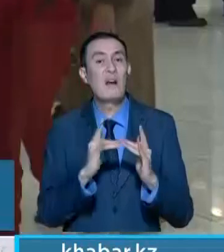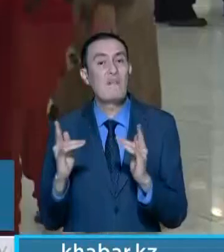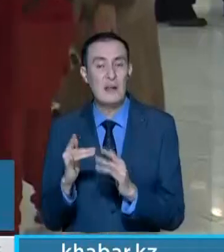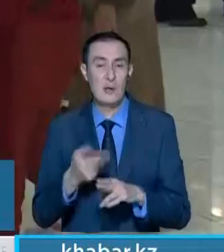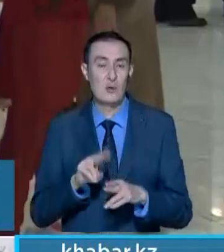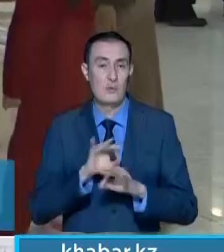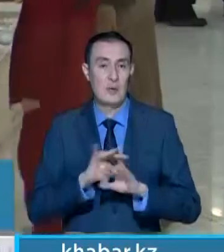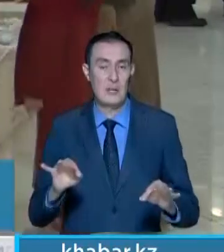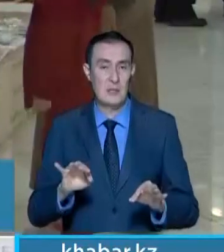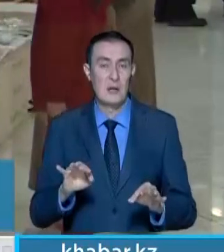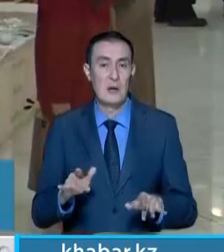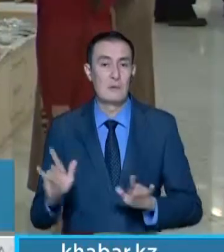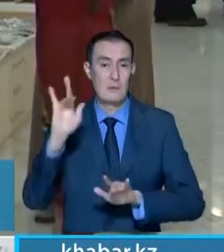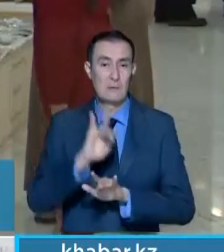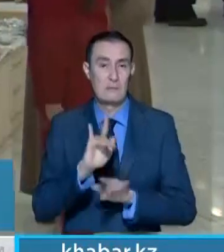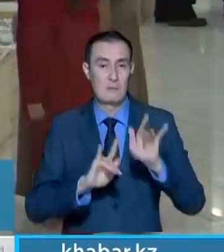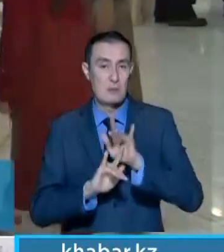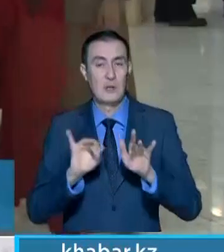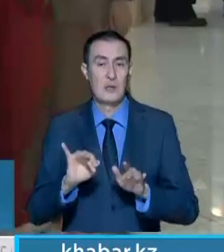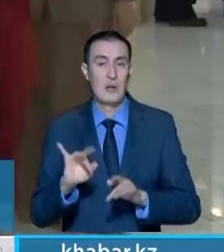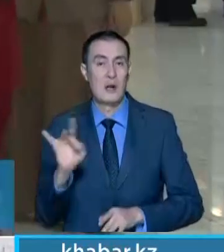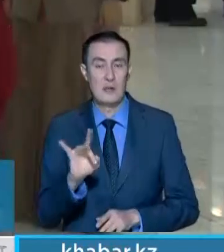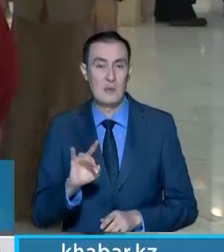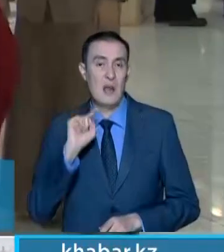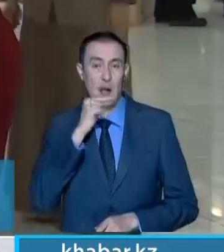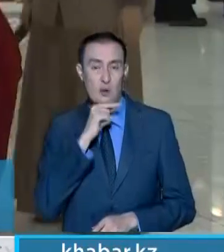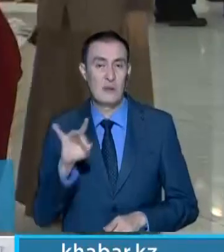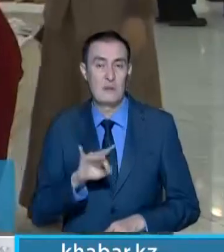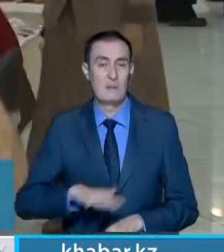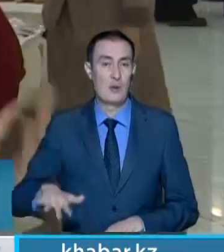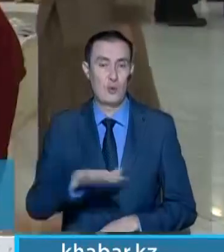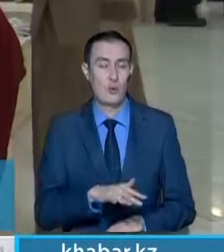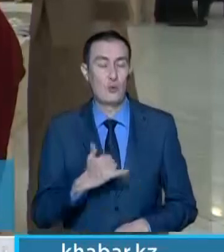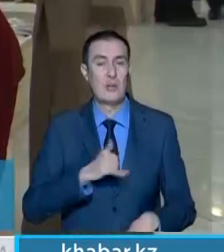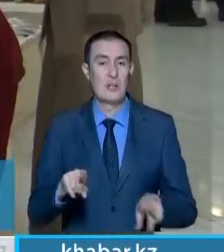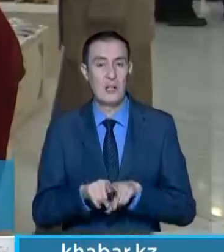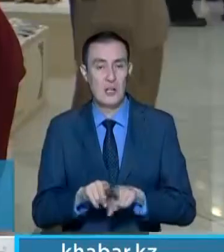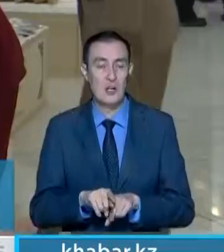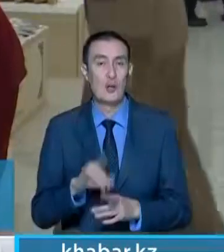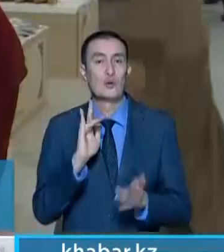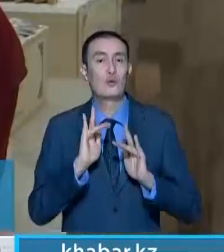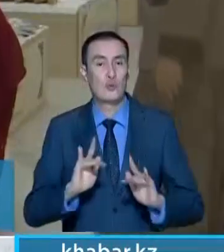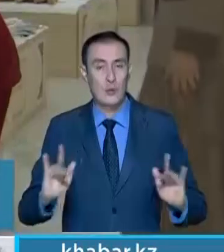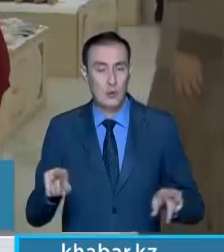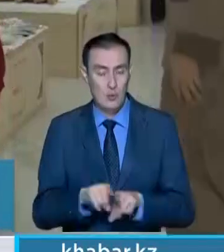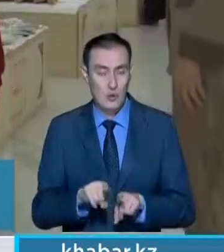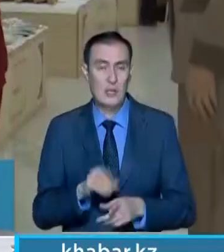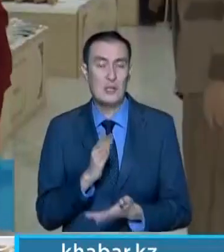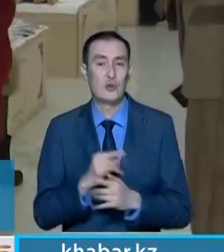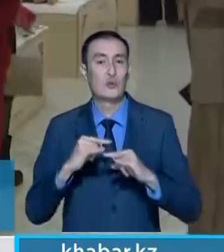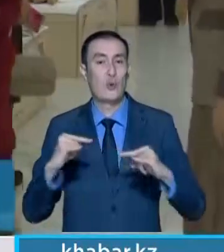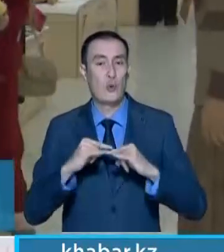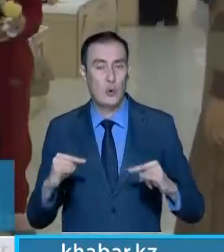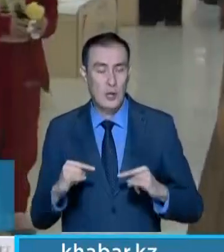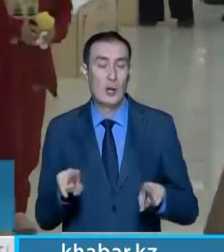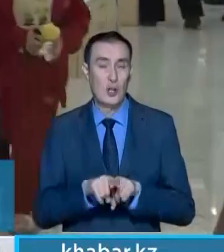прекрасно собираются друг на друга и занимают довольно-таки меньше места. Также у нас относится к стульчикам, там, например, к столикам.